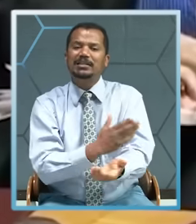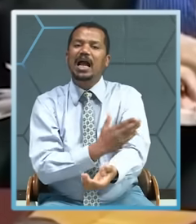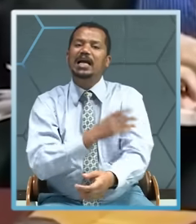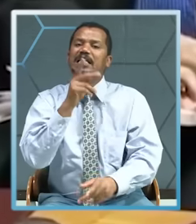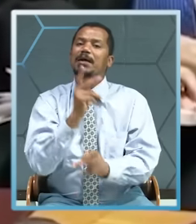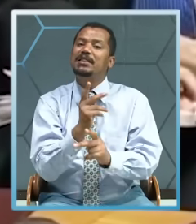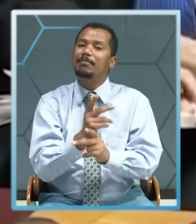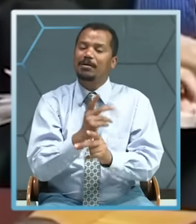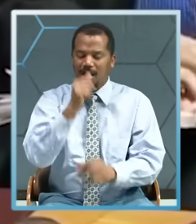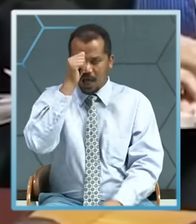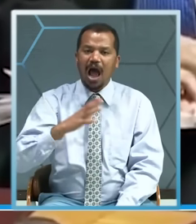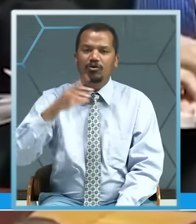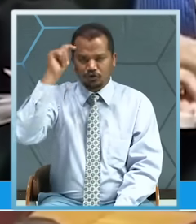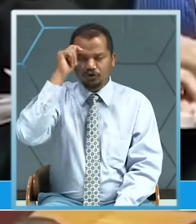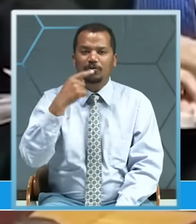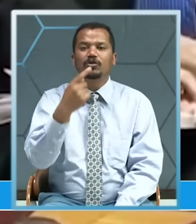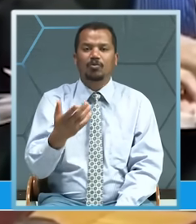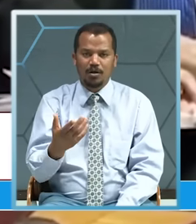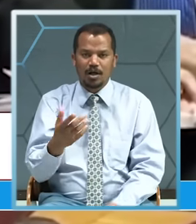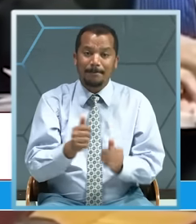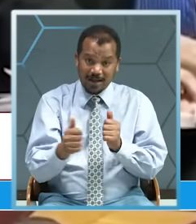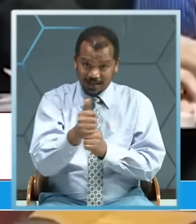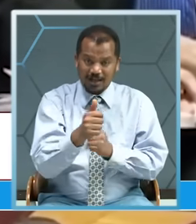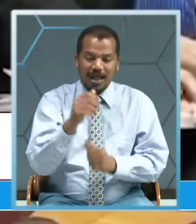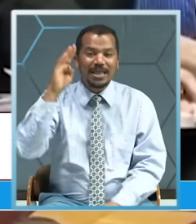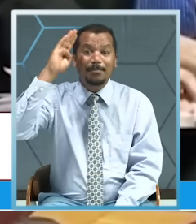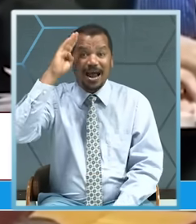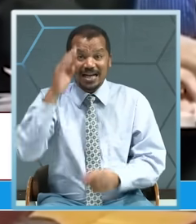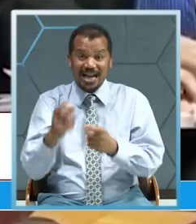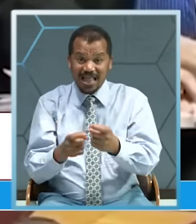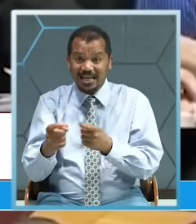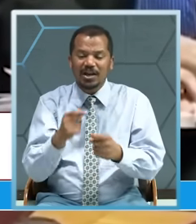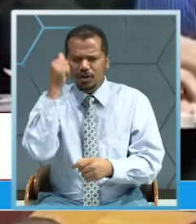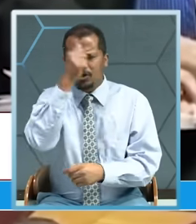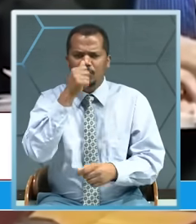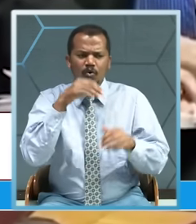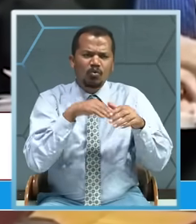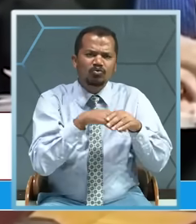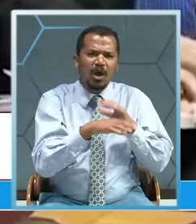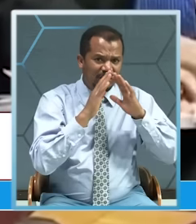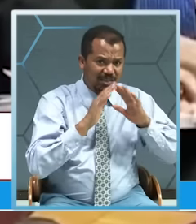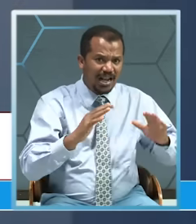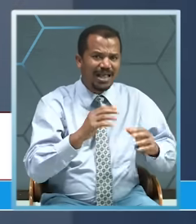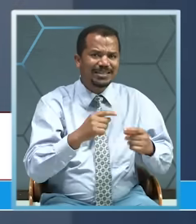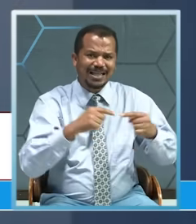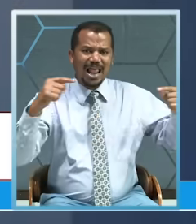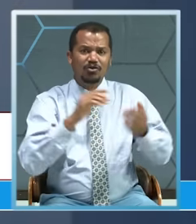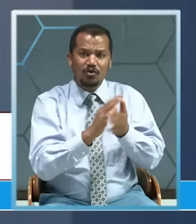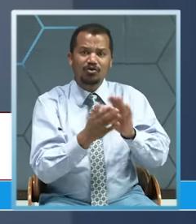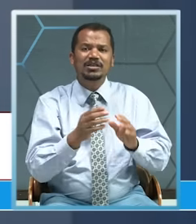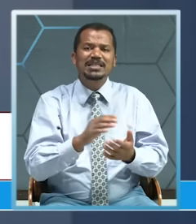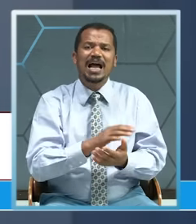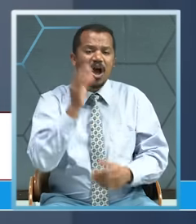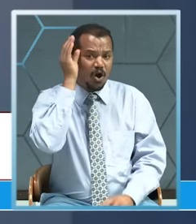ነጥቦች ዙሪያ ማስተካከል እንደሚጠበቅባት አቶ ተሾመ ጠቁመዋል። በቅድሚያ የባይደን አስተዳደር የኢትዮጵያ ውስጣዊ ሰላም